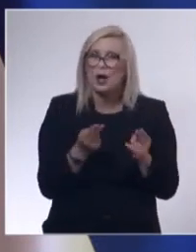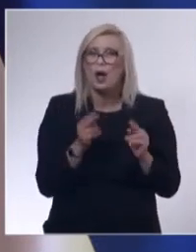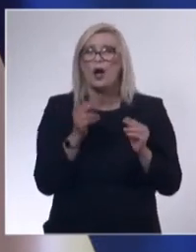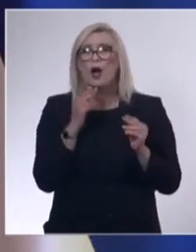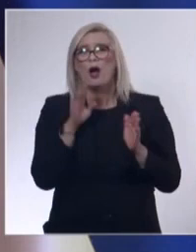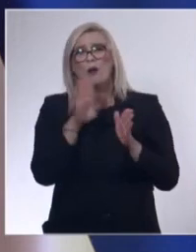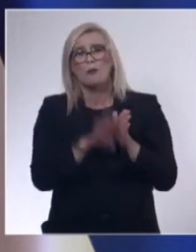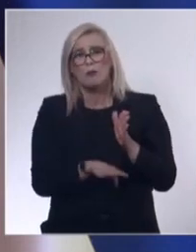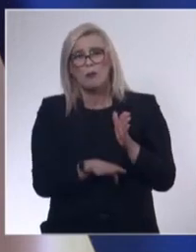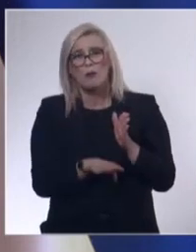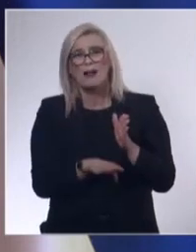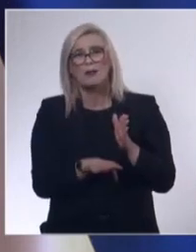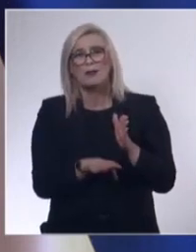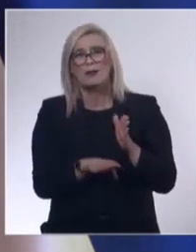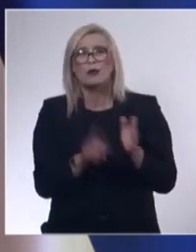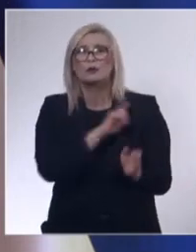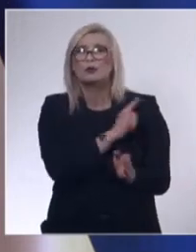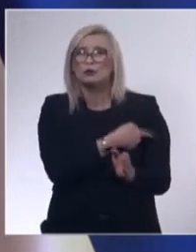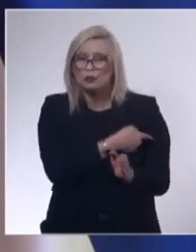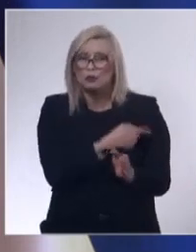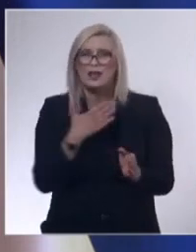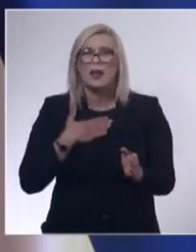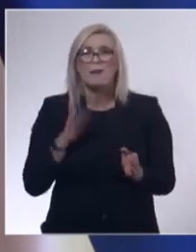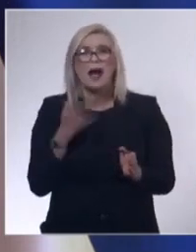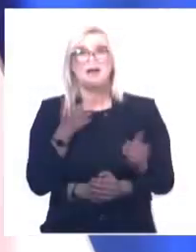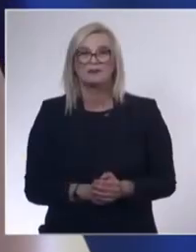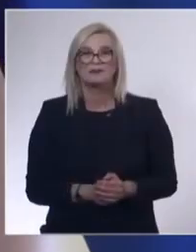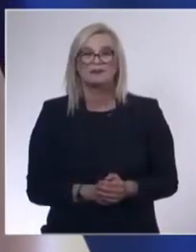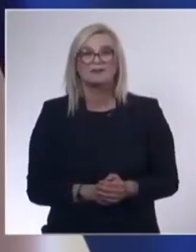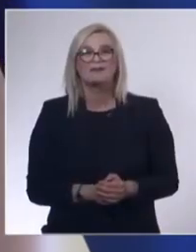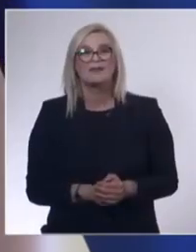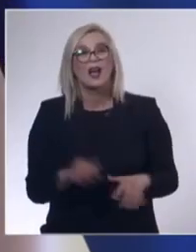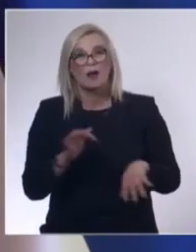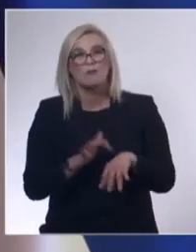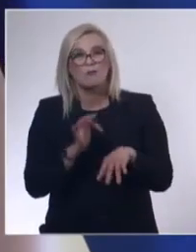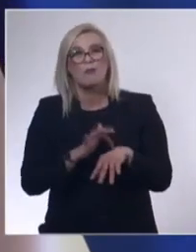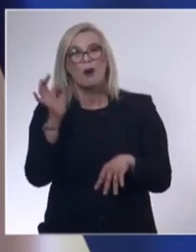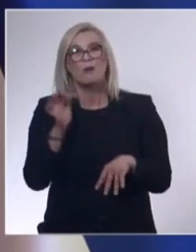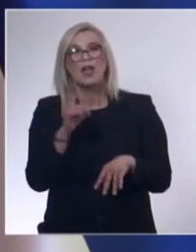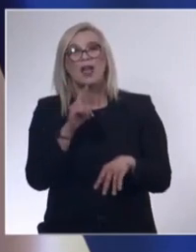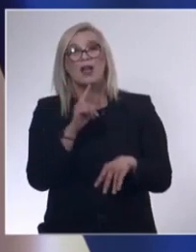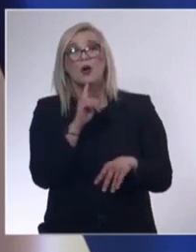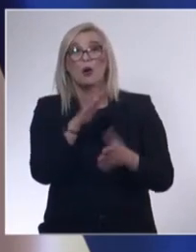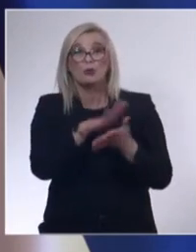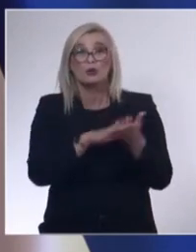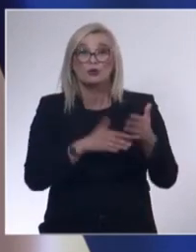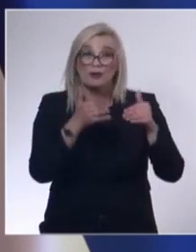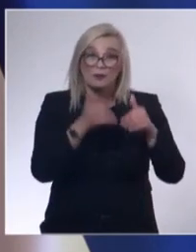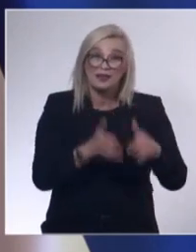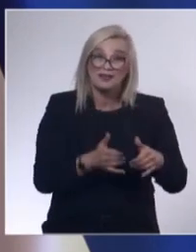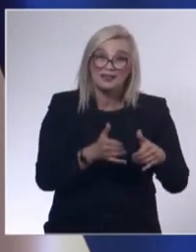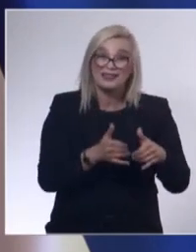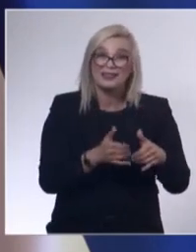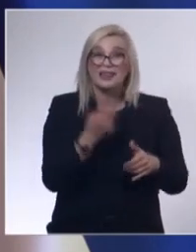помалку чини ако заеднички работиме кон остварување на овие работи. Моментот од кој што му тргнуваме денеска е